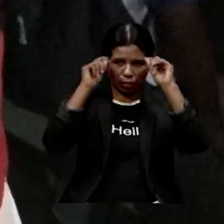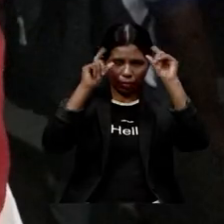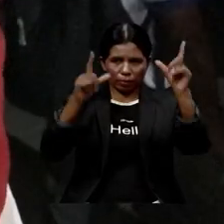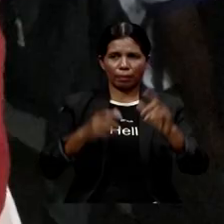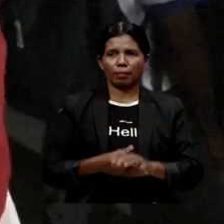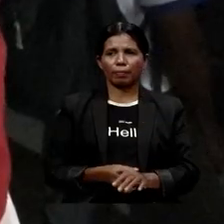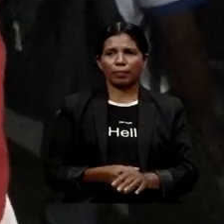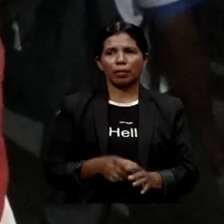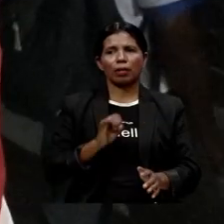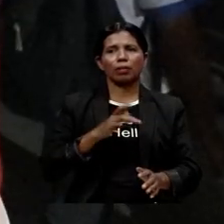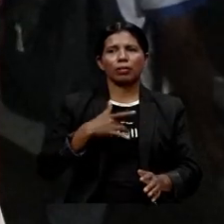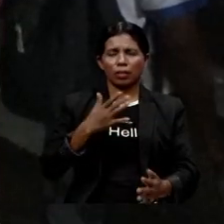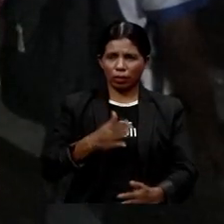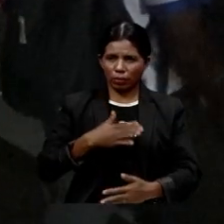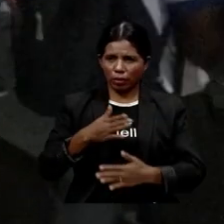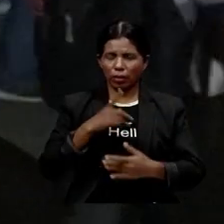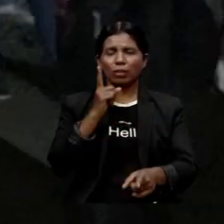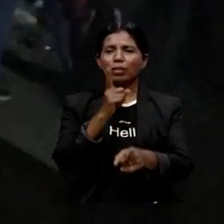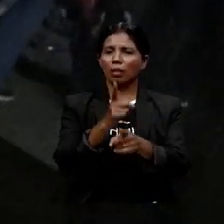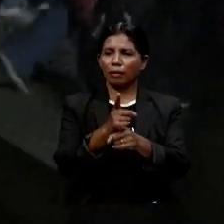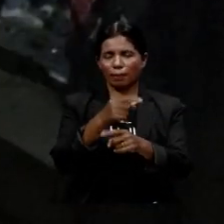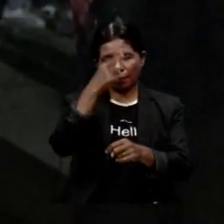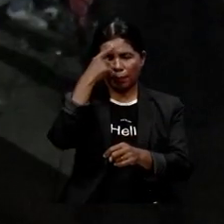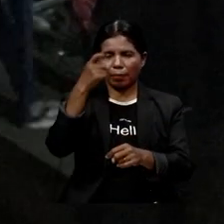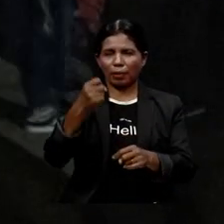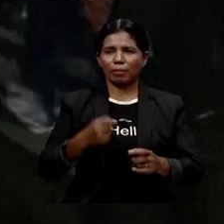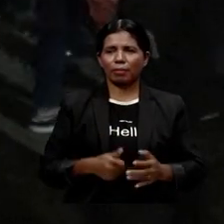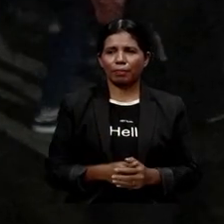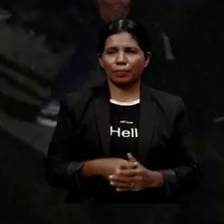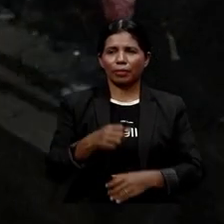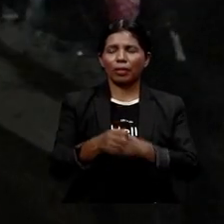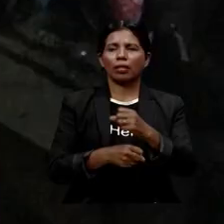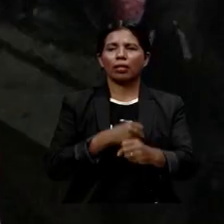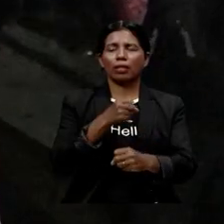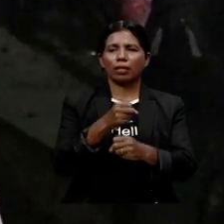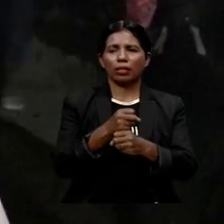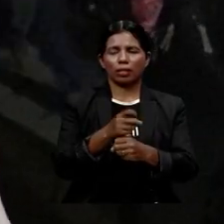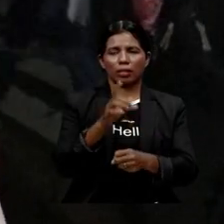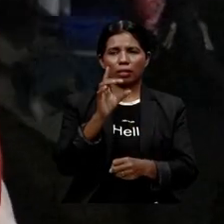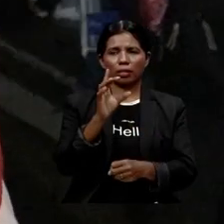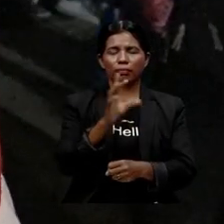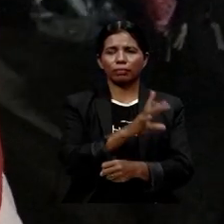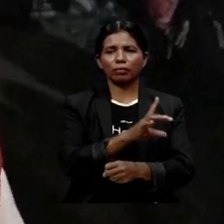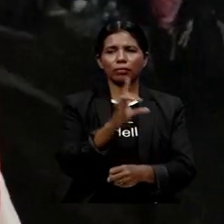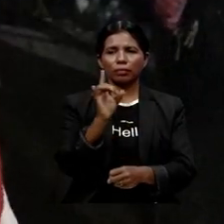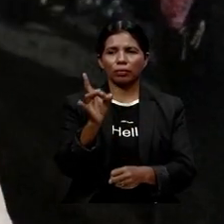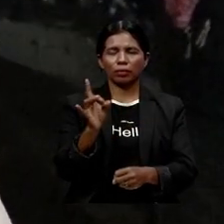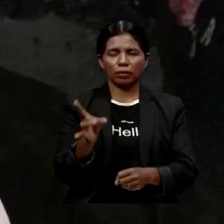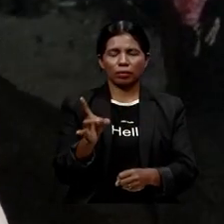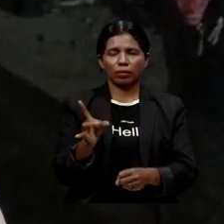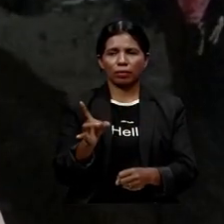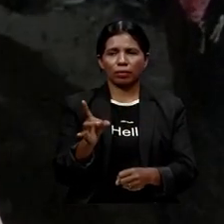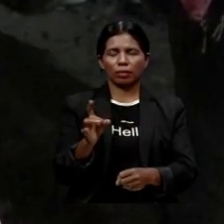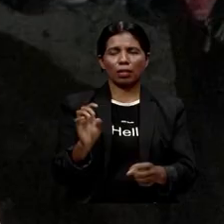ohen apersia tep tebes hau contente tamba tina walu nuru resing ima maka